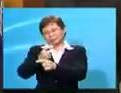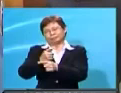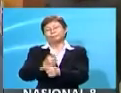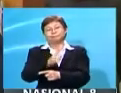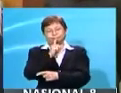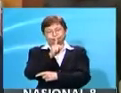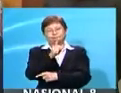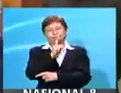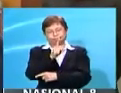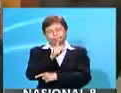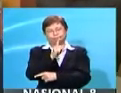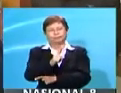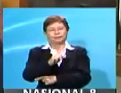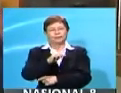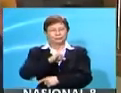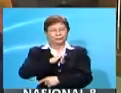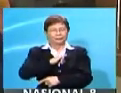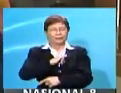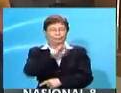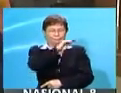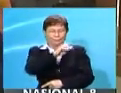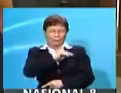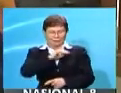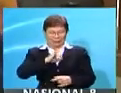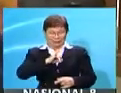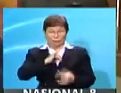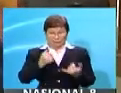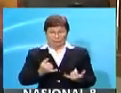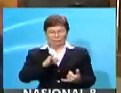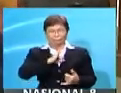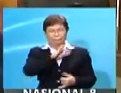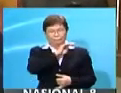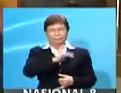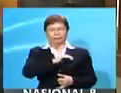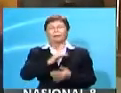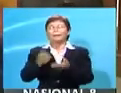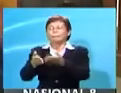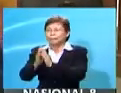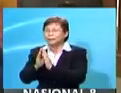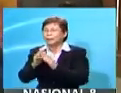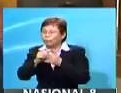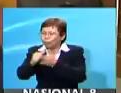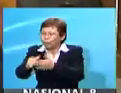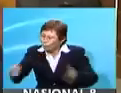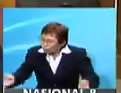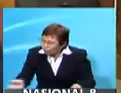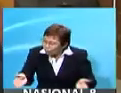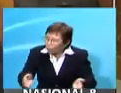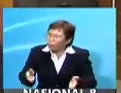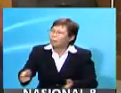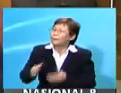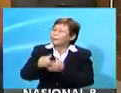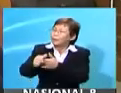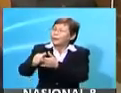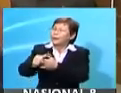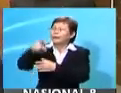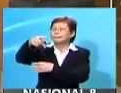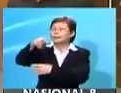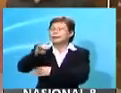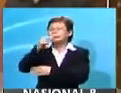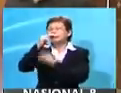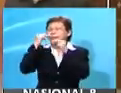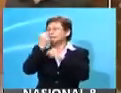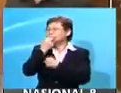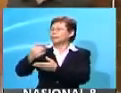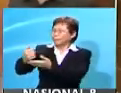tentulah sebagai seorang ahli jemah menteri saya akan senantiasa meminta panduan bimbingan daripada yangmat Menteri Malaysia